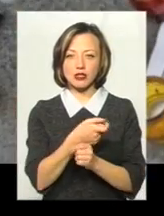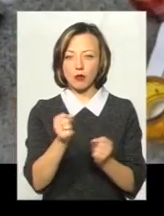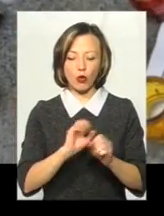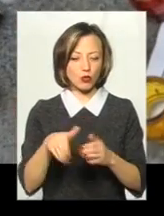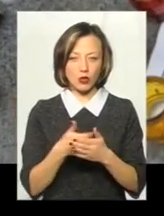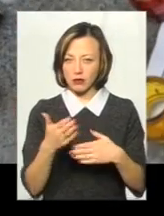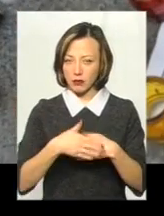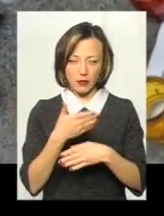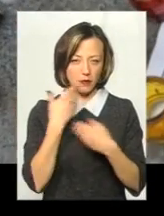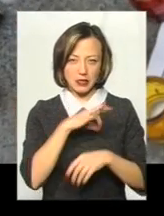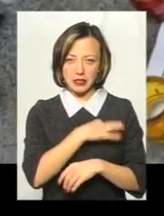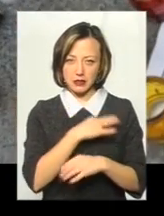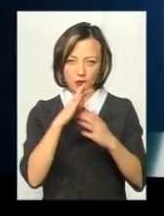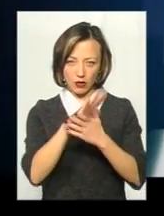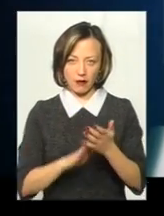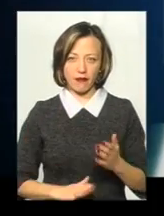покараний. Слідство триває.